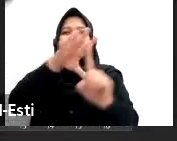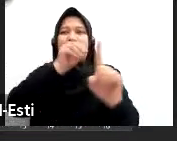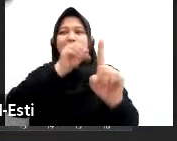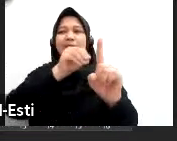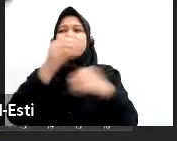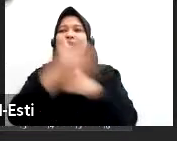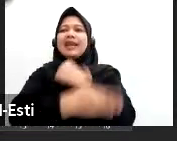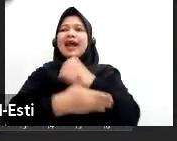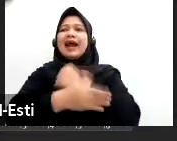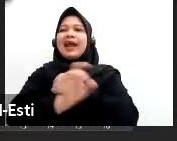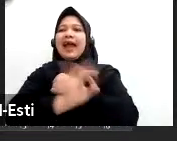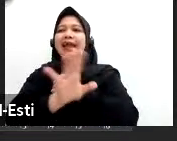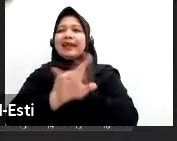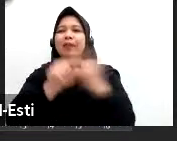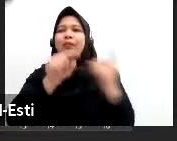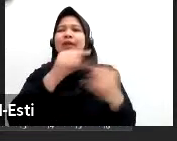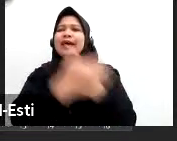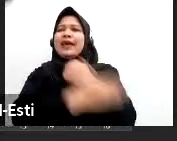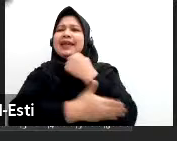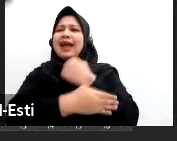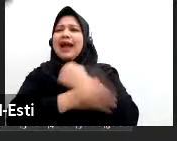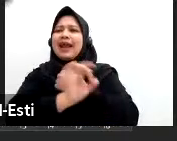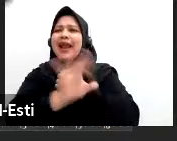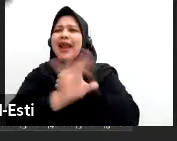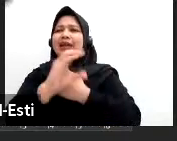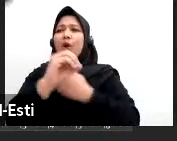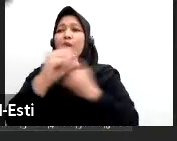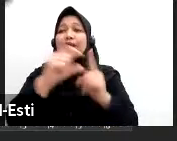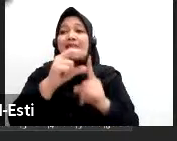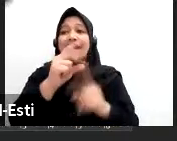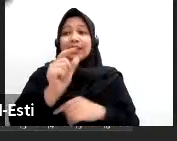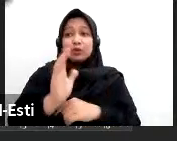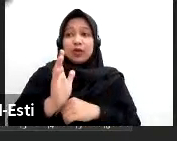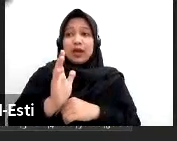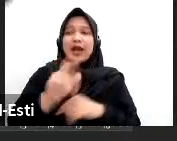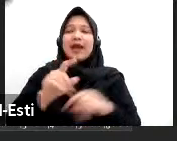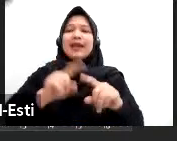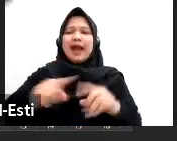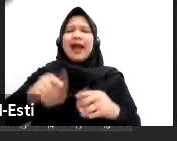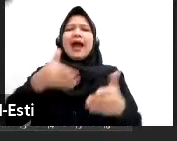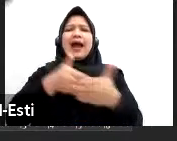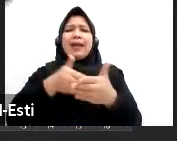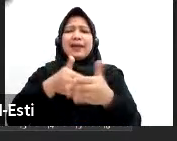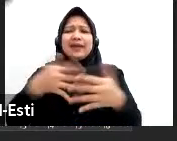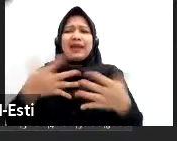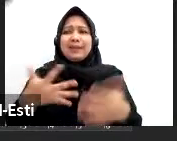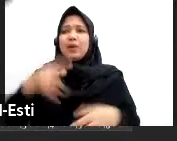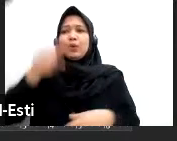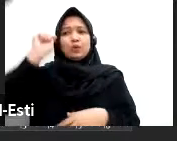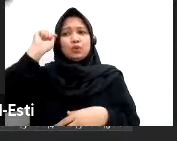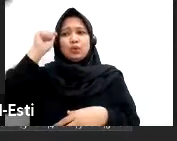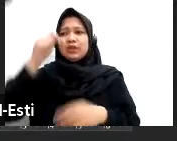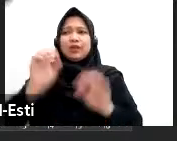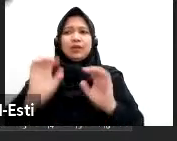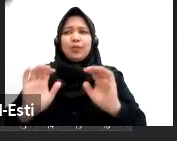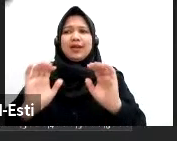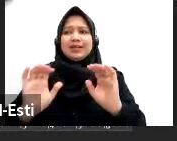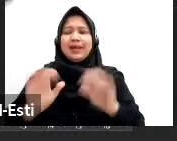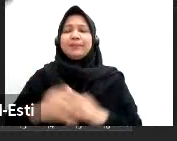orbiter memang sulit dan kita dari di sini memang ada banyak sekali ya komentarnya kita rapi termasuk